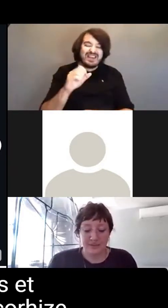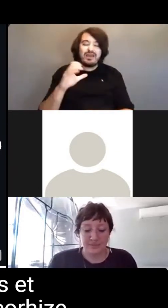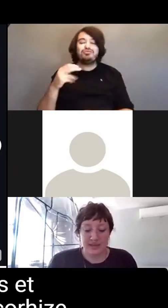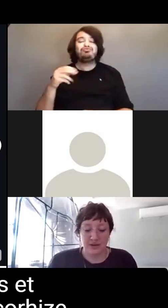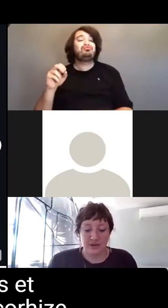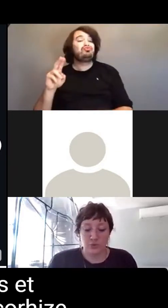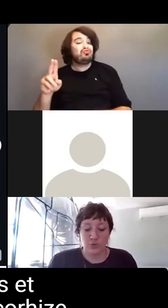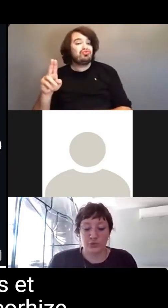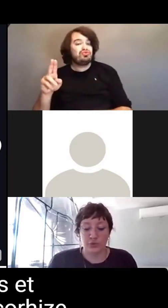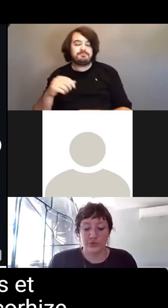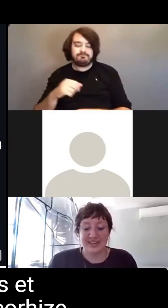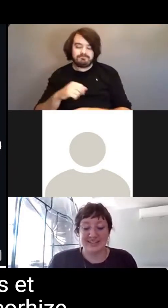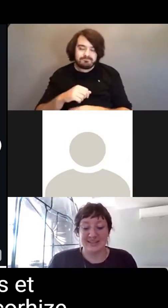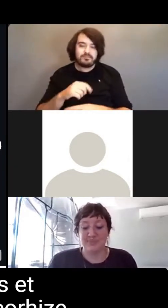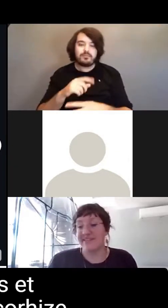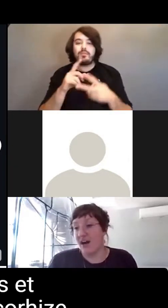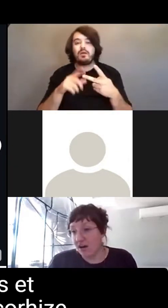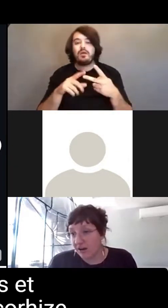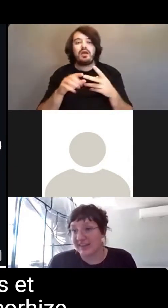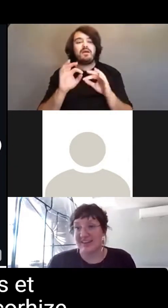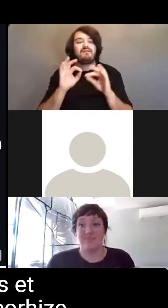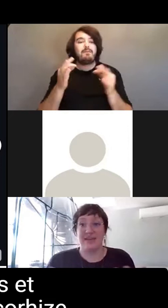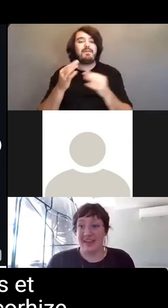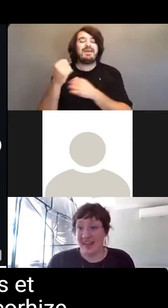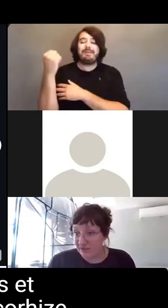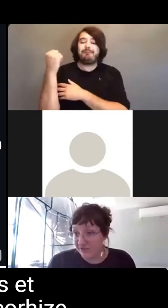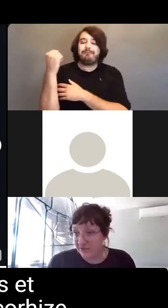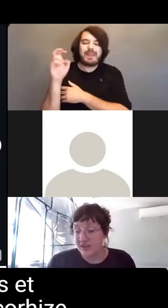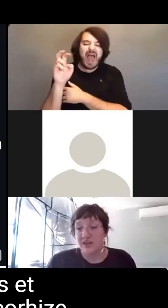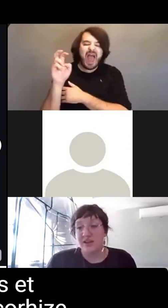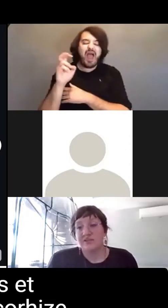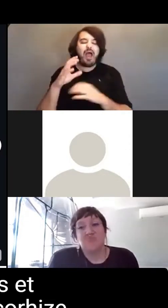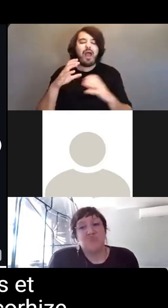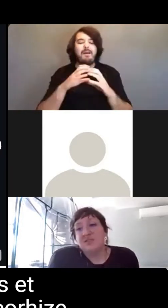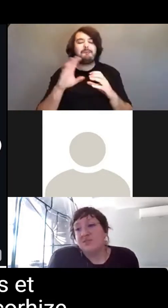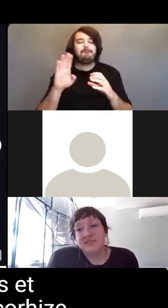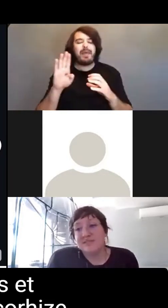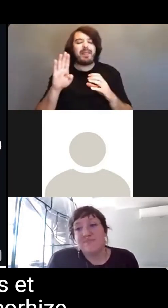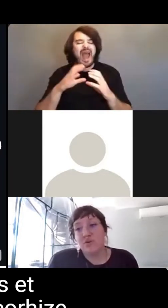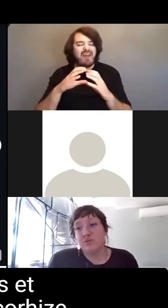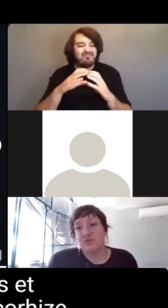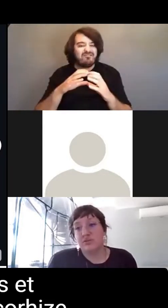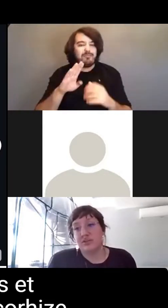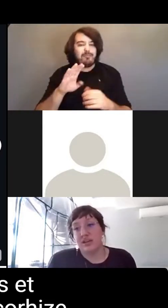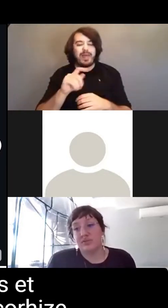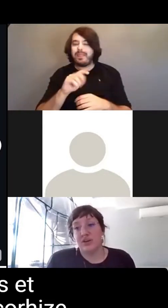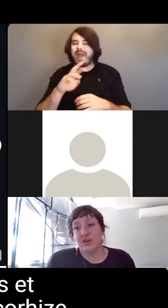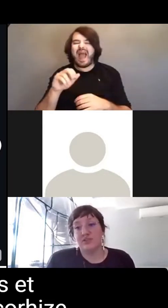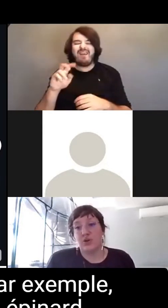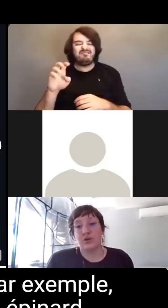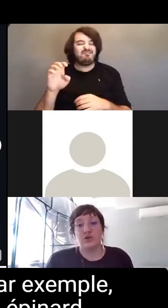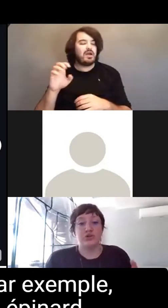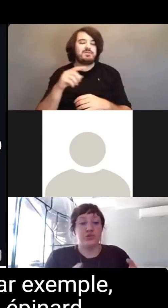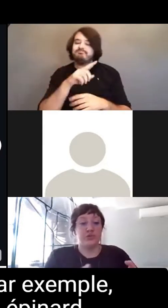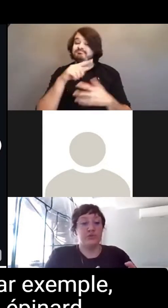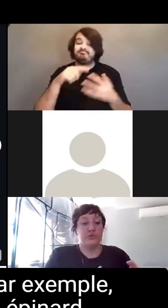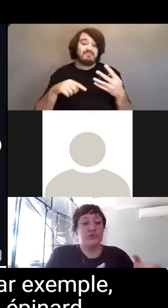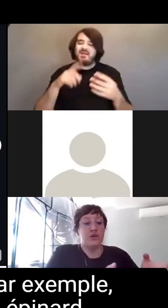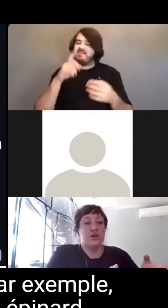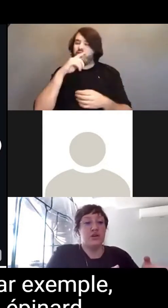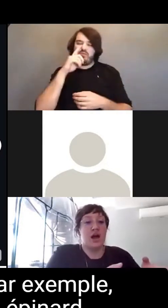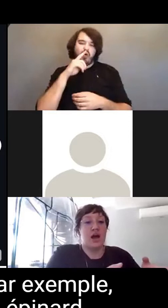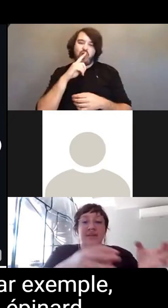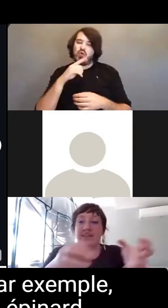La famille où on trouve les épinards et la betterave bénéficie pas de la mycorhize. Donc, lorsque